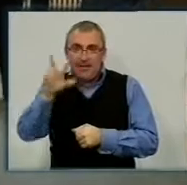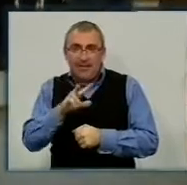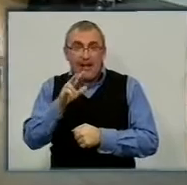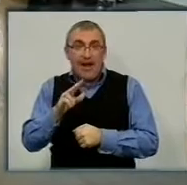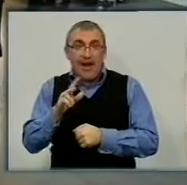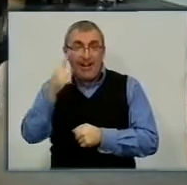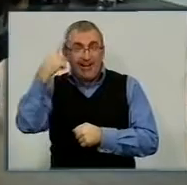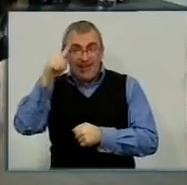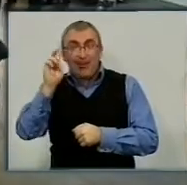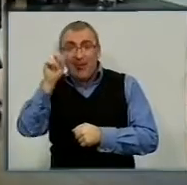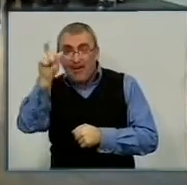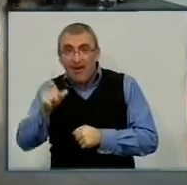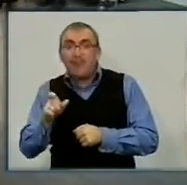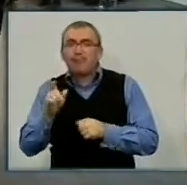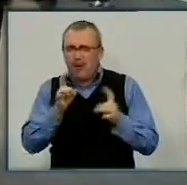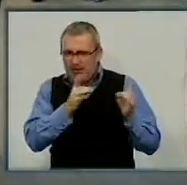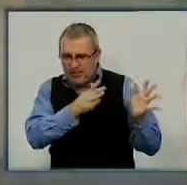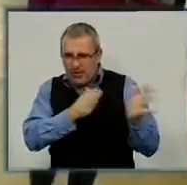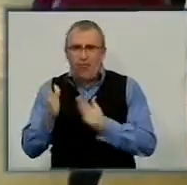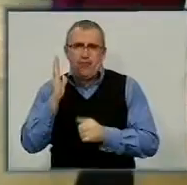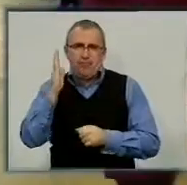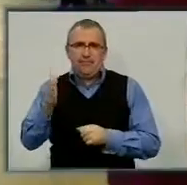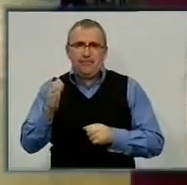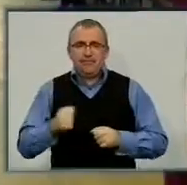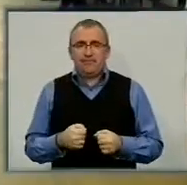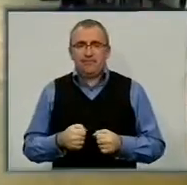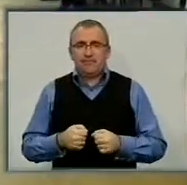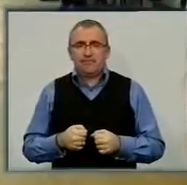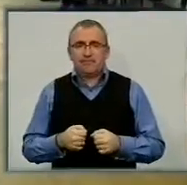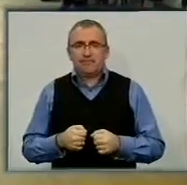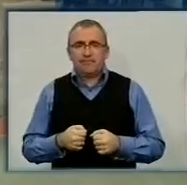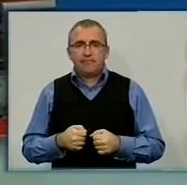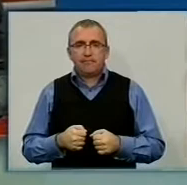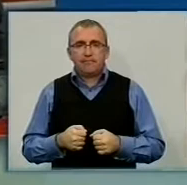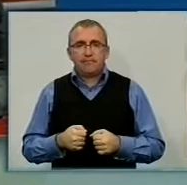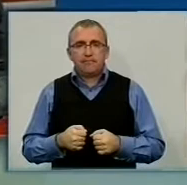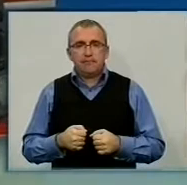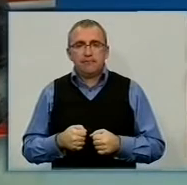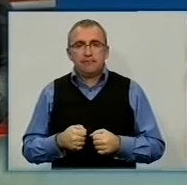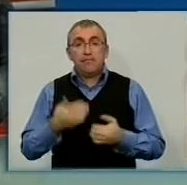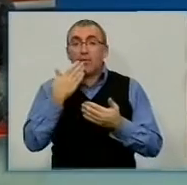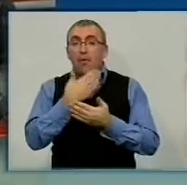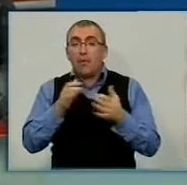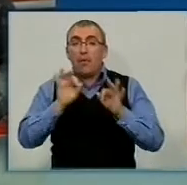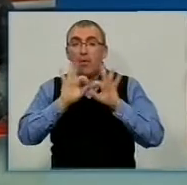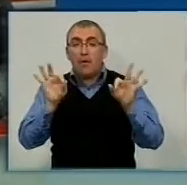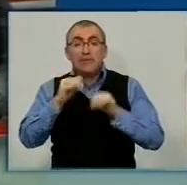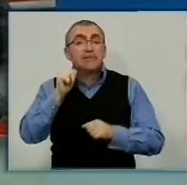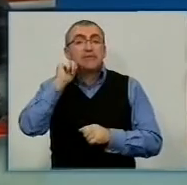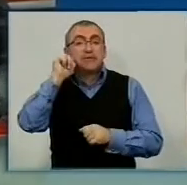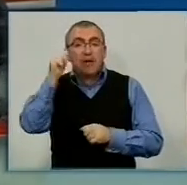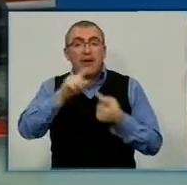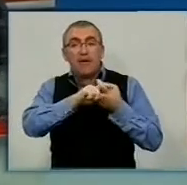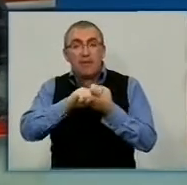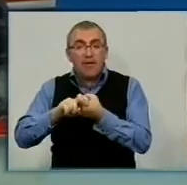подібні майстер-класи влаштовувати регулярно Яна симонюк Олександр Катеруша день за днем і на останок повідомлення завтра у зв'язку